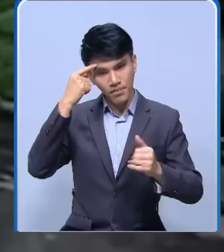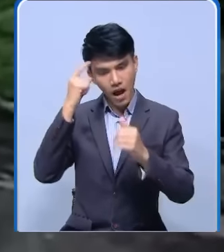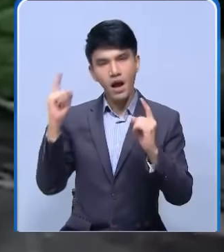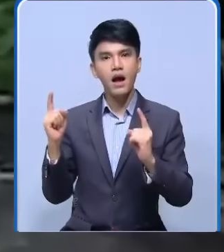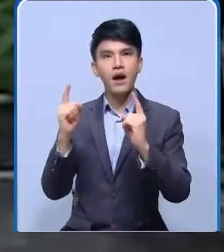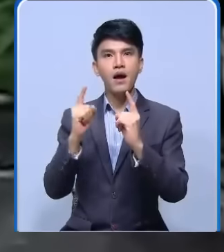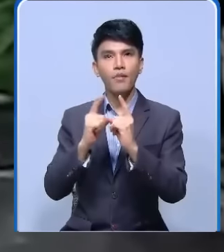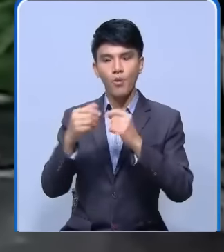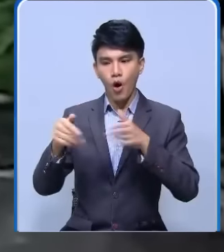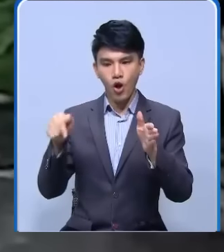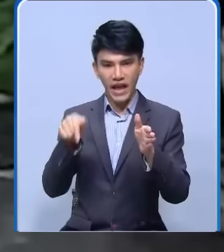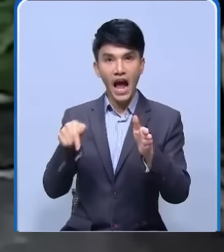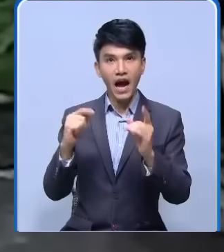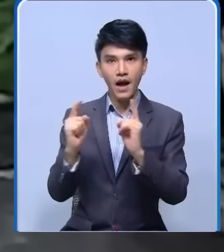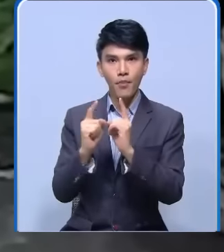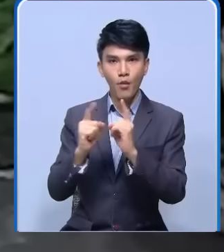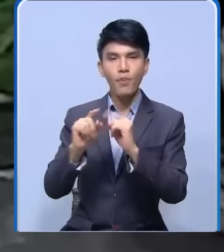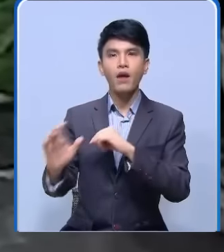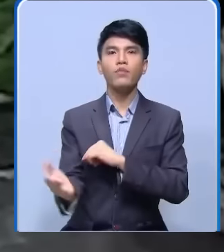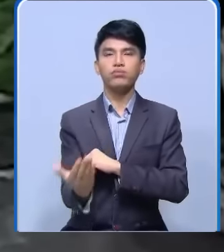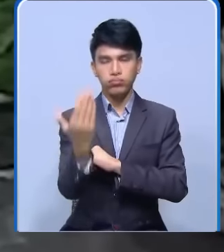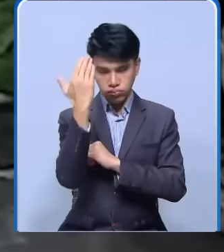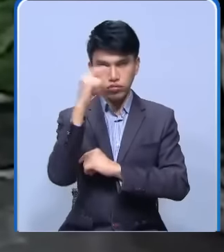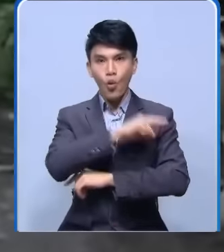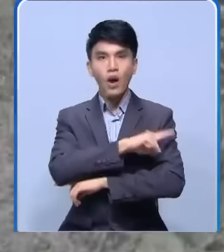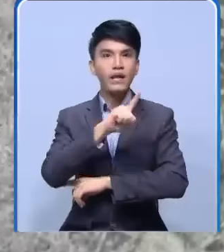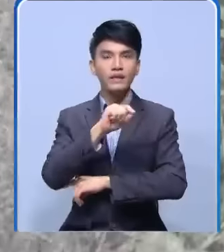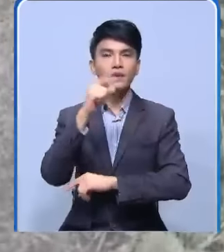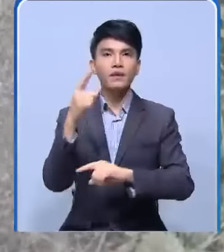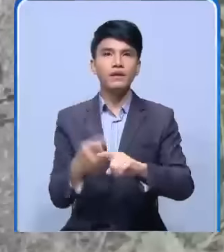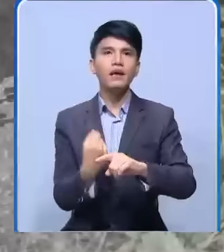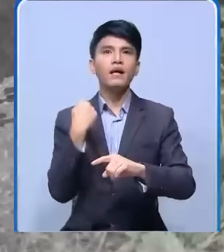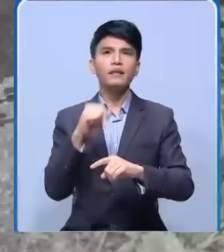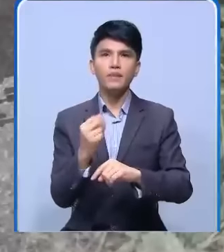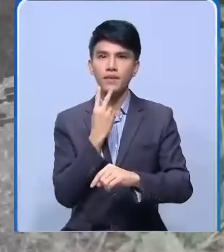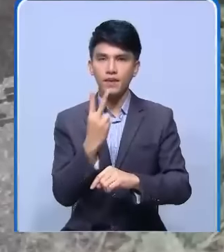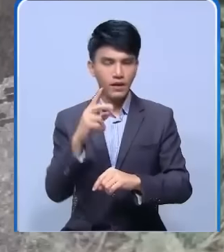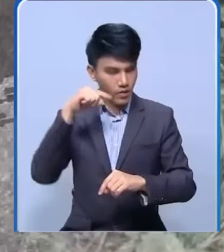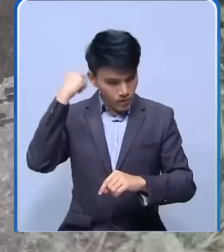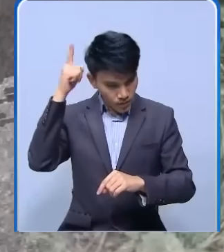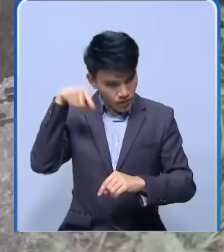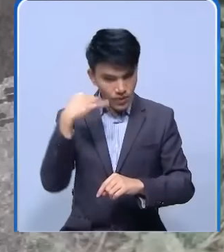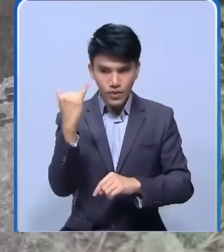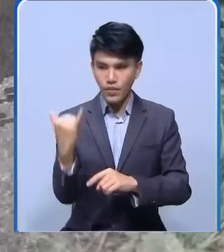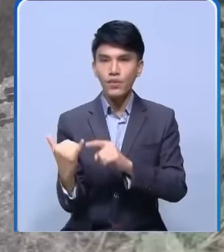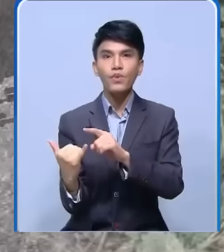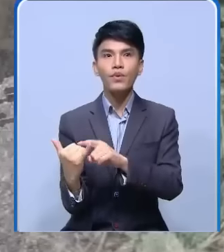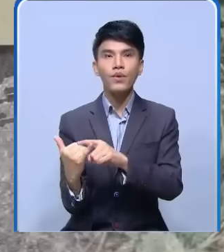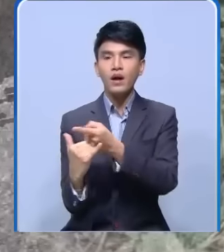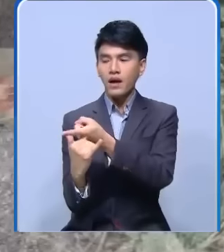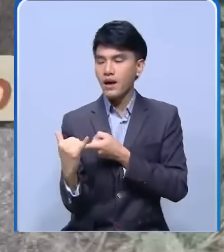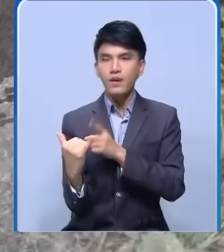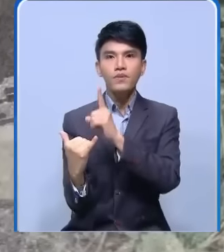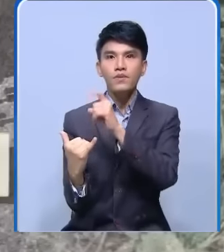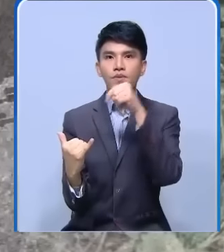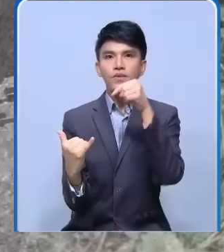ในรีสอร์ทดังกล่าวกระทั่งช่วงเช้าของวันที่20ตุลาคมมีคนพบร่างหญิงสาวคนนี้ถูกฆ่ารัดค